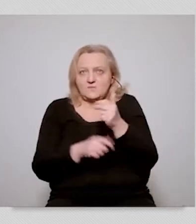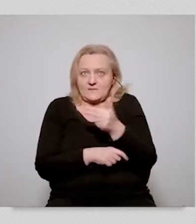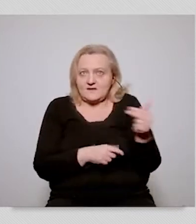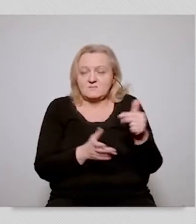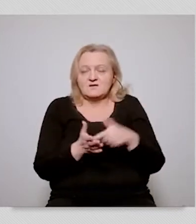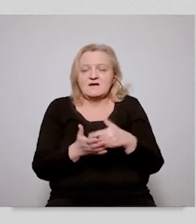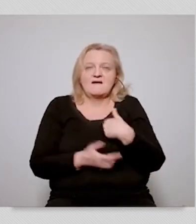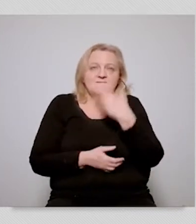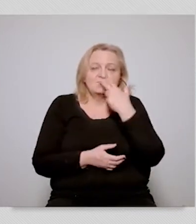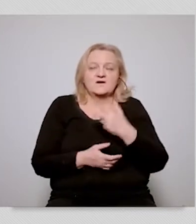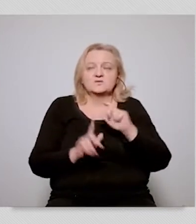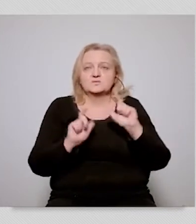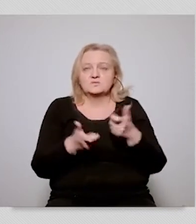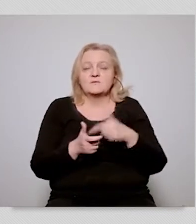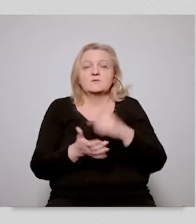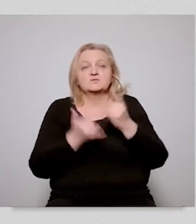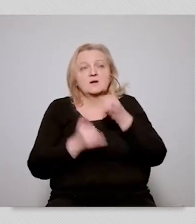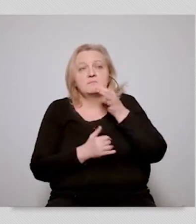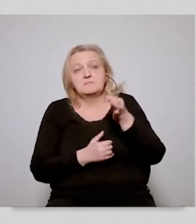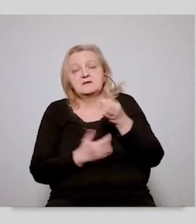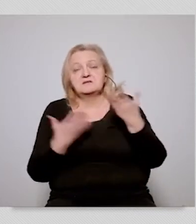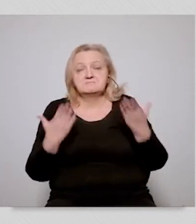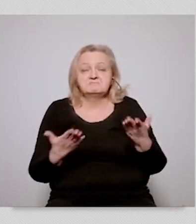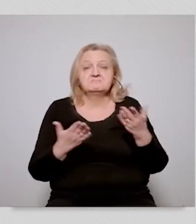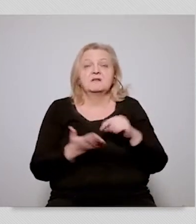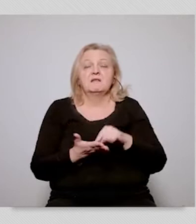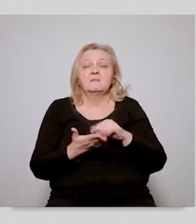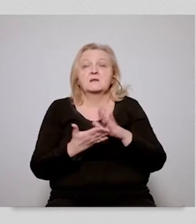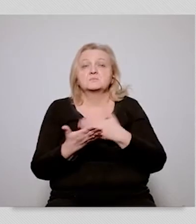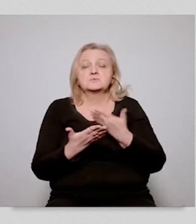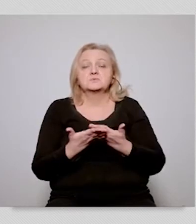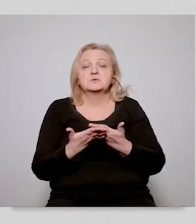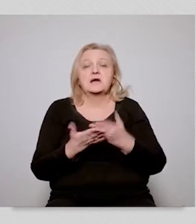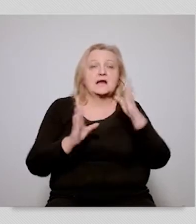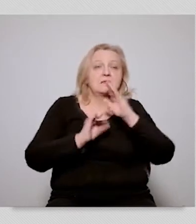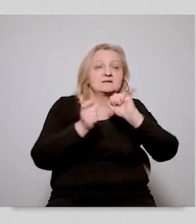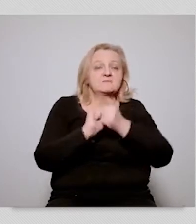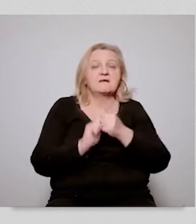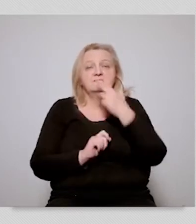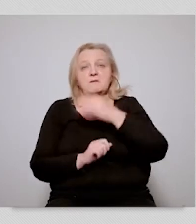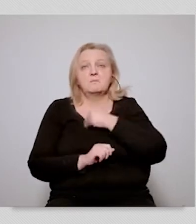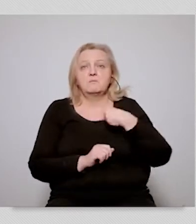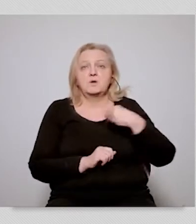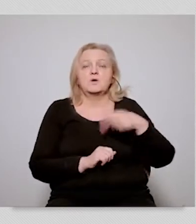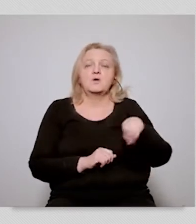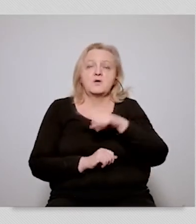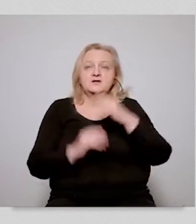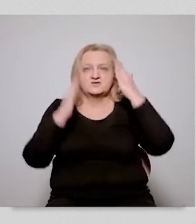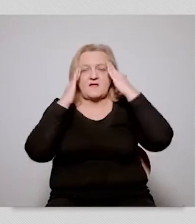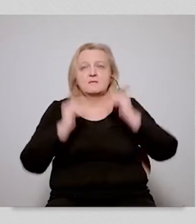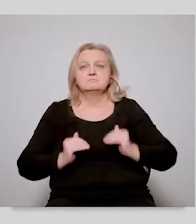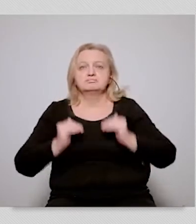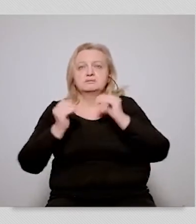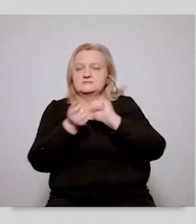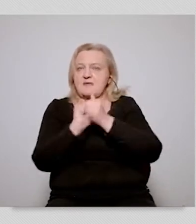owszem, jeżeli pytamy o deklarację dotyczącą zmian klimatu, no to widać, że w Polsce świadomość się zmieniła. No to